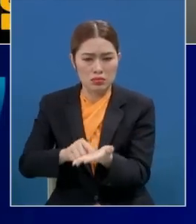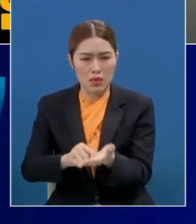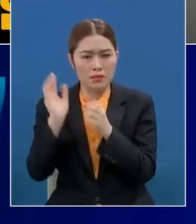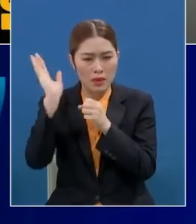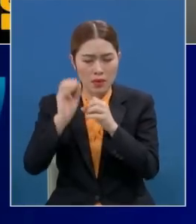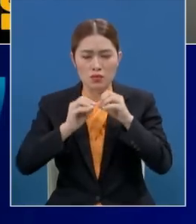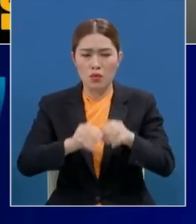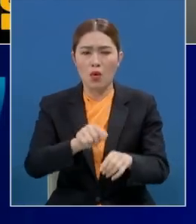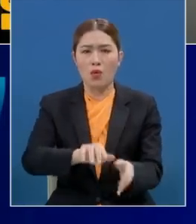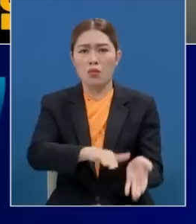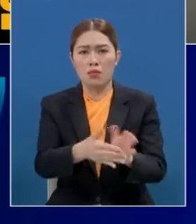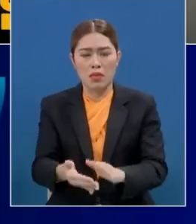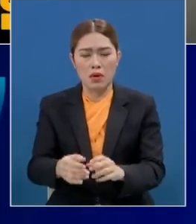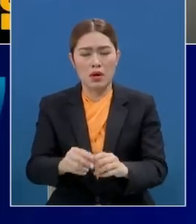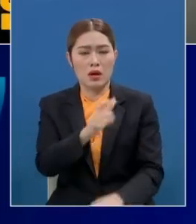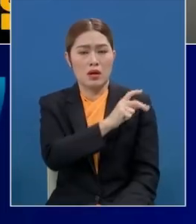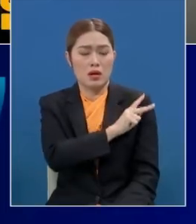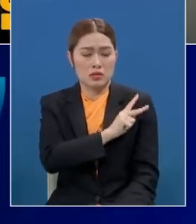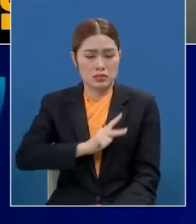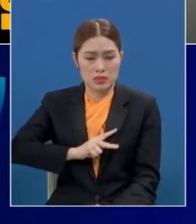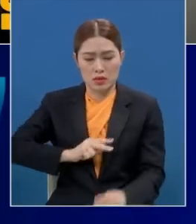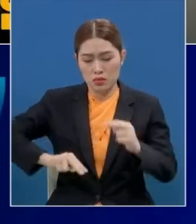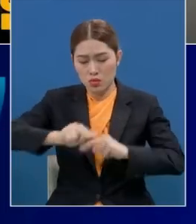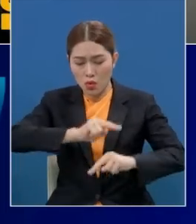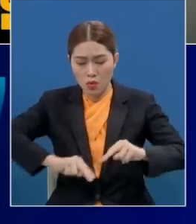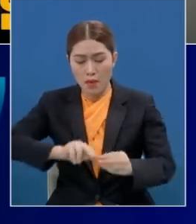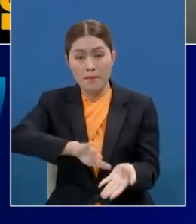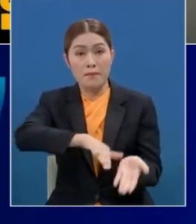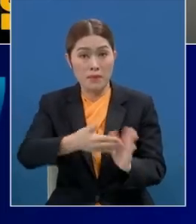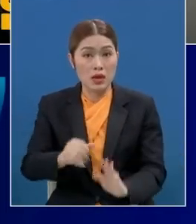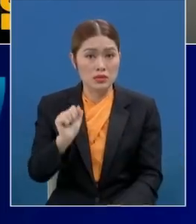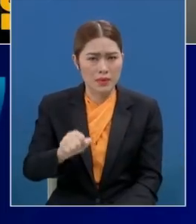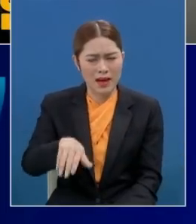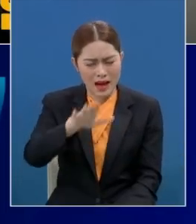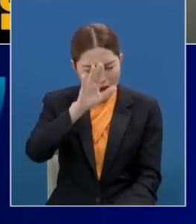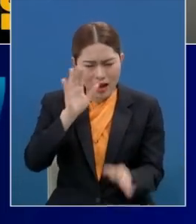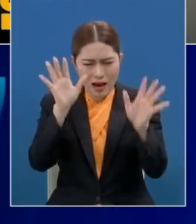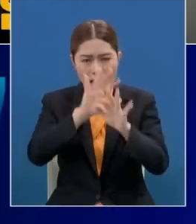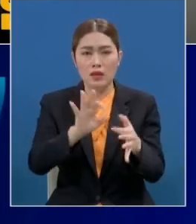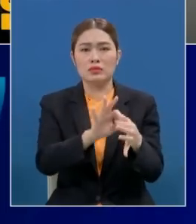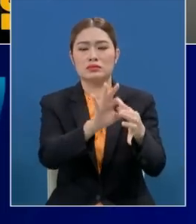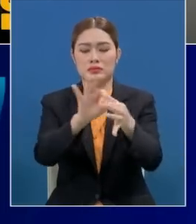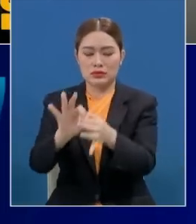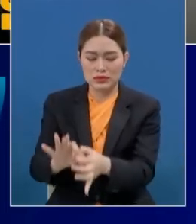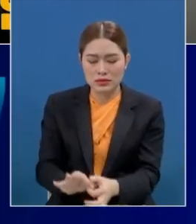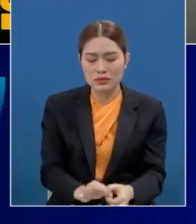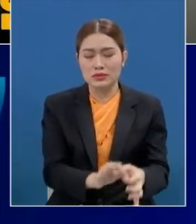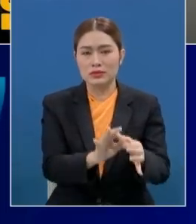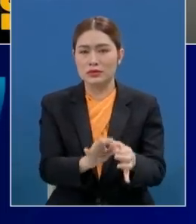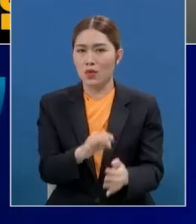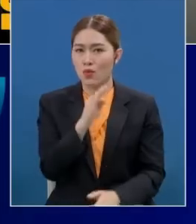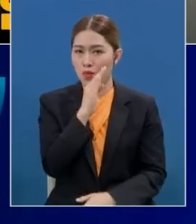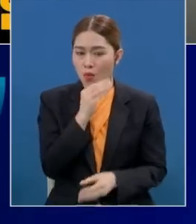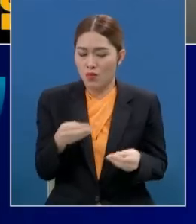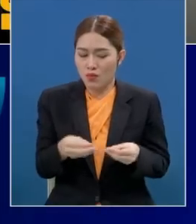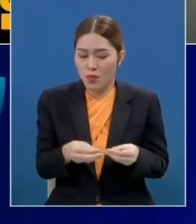เข้าข่ายล้มล้างการปกครองหรือไม่คุณชูวิทย์วิจารณ์นะคะว่าทุกอย่างเหมือนมีการเชื่อมโยงตามดิวรับแล้วก็ใน